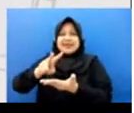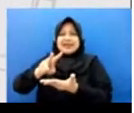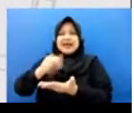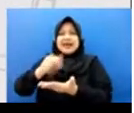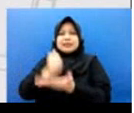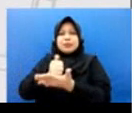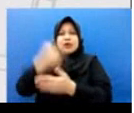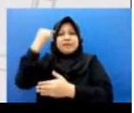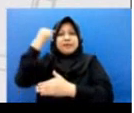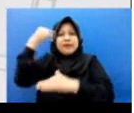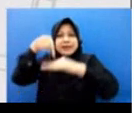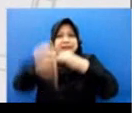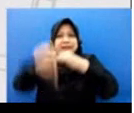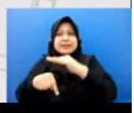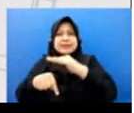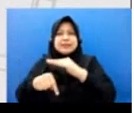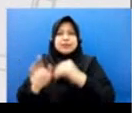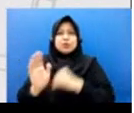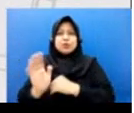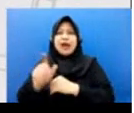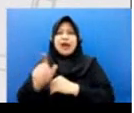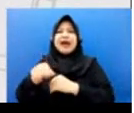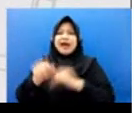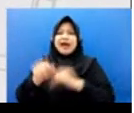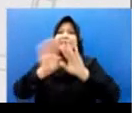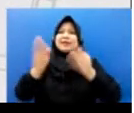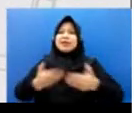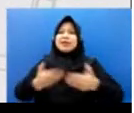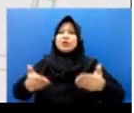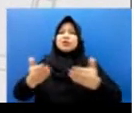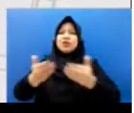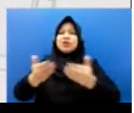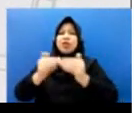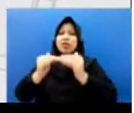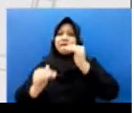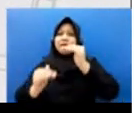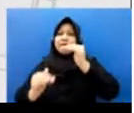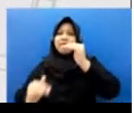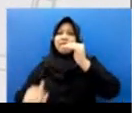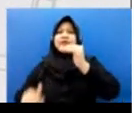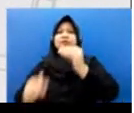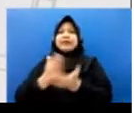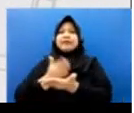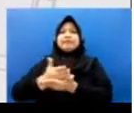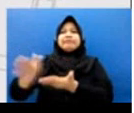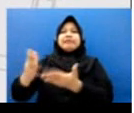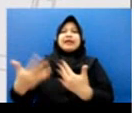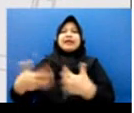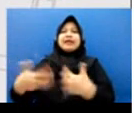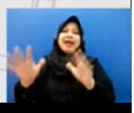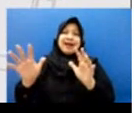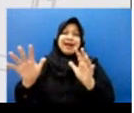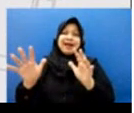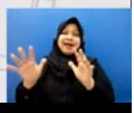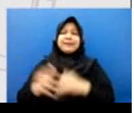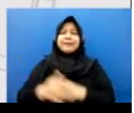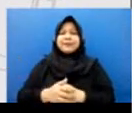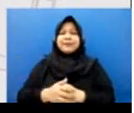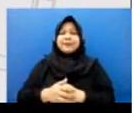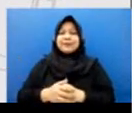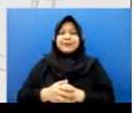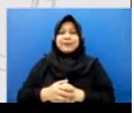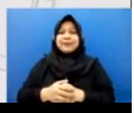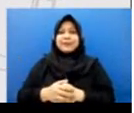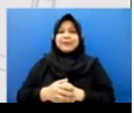media, di sosial media. Jadi sama sekali tidak ketahuan. Nah, ini adalah bahayanya